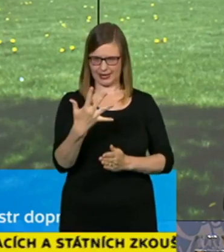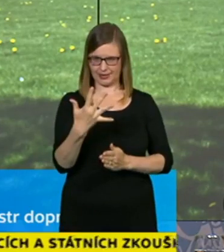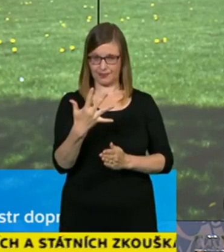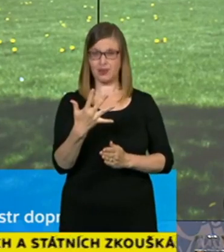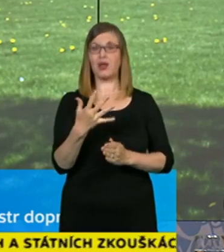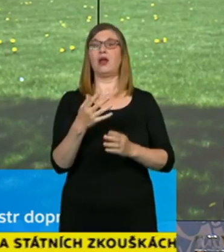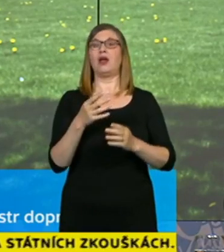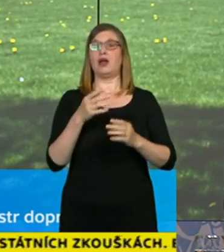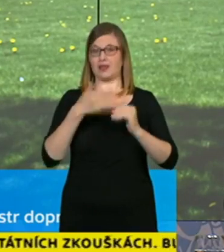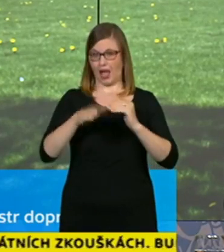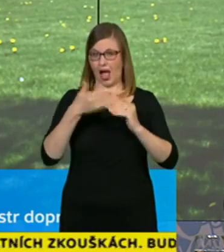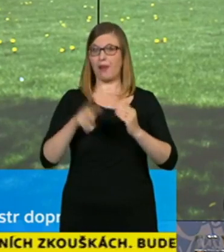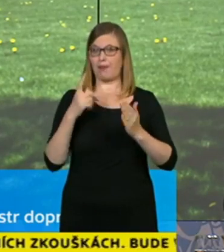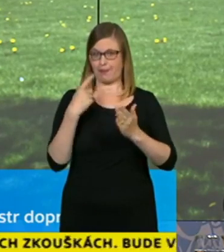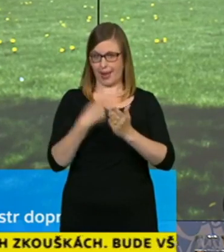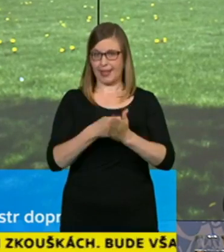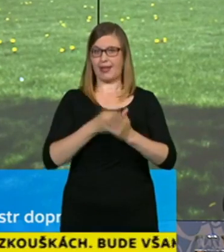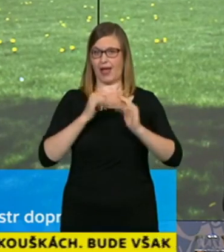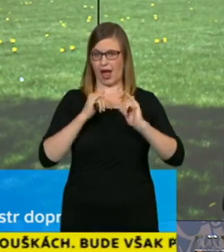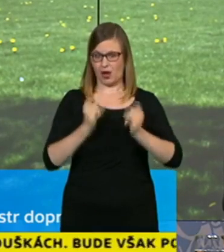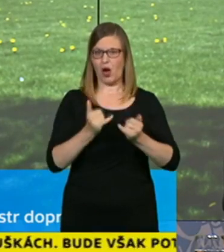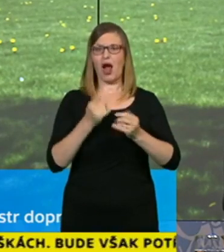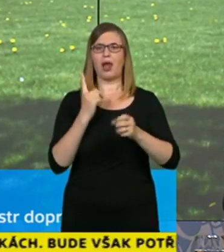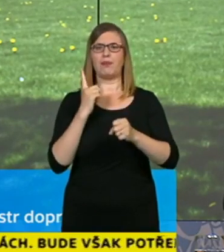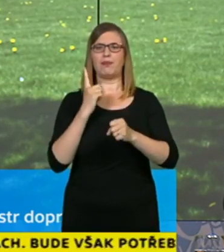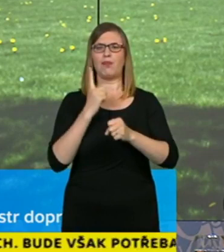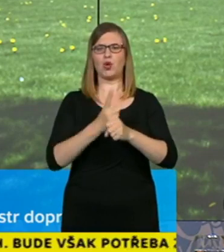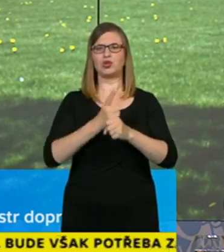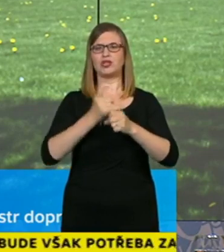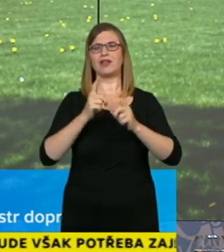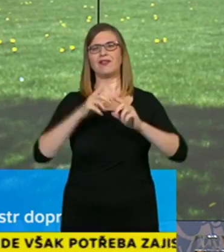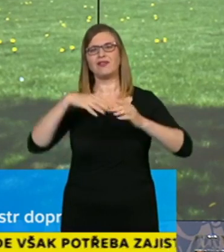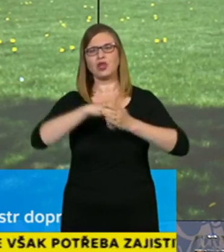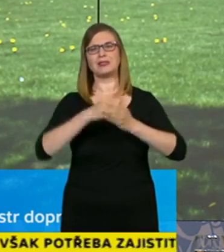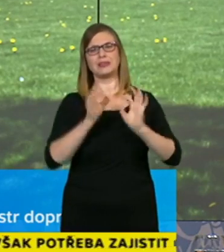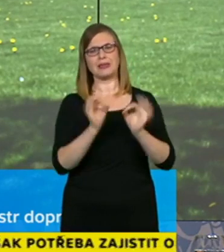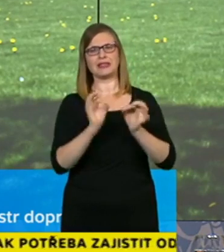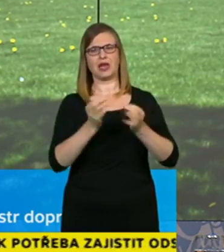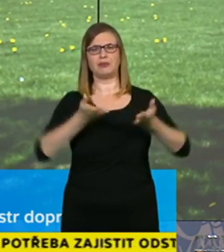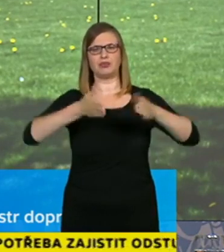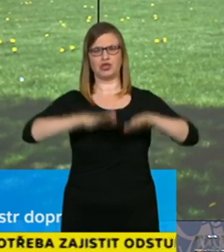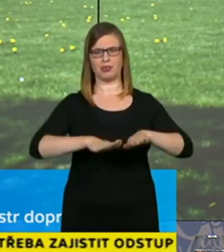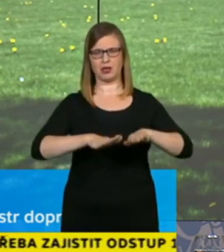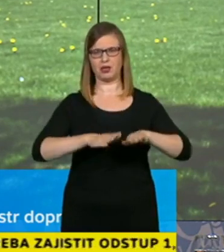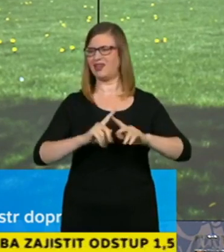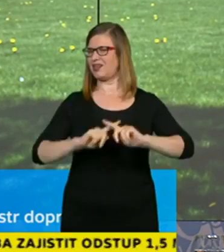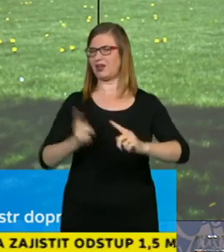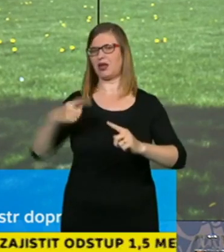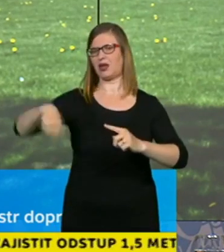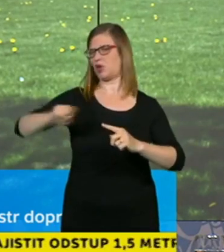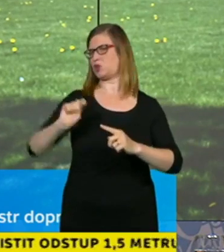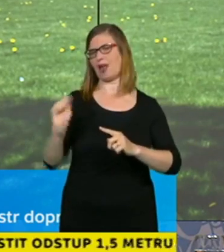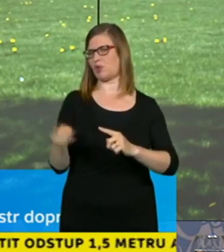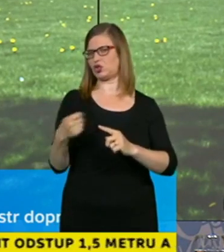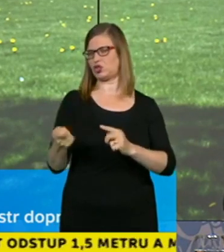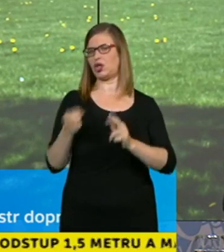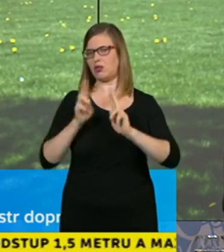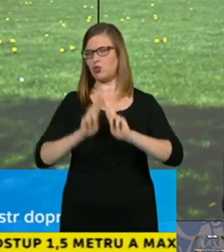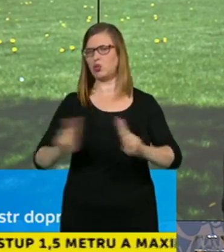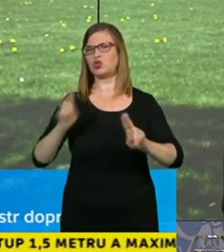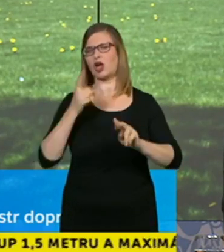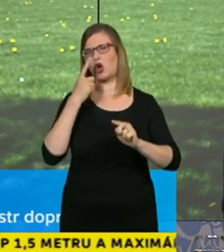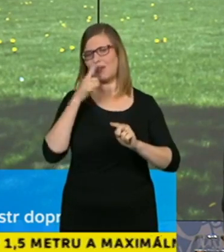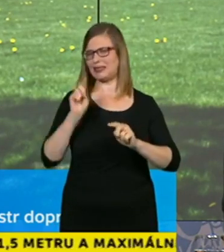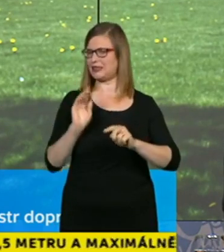podle jiných než takzvaných matematických kritérií. Takže ještě jednou, cílem je